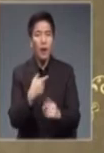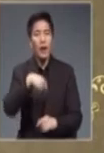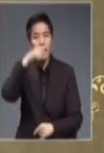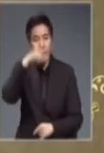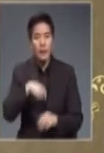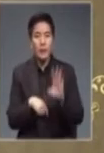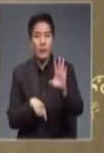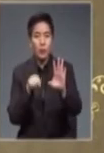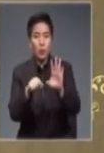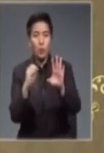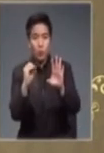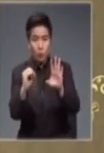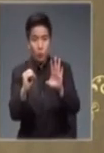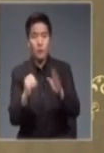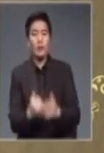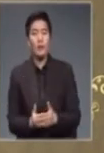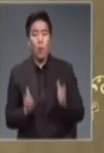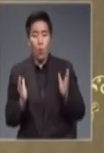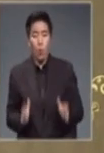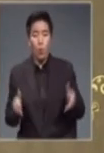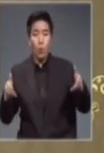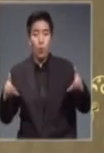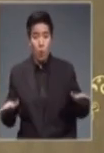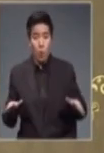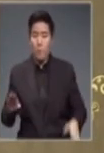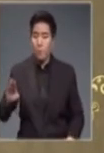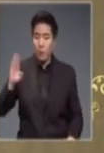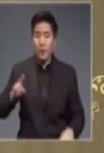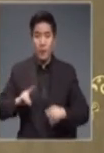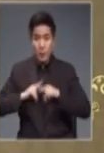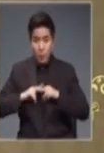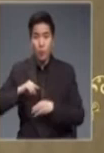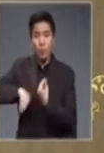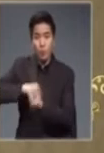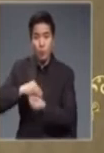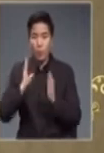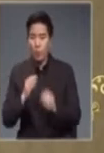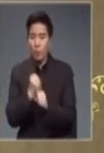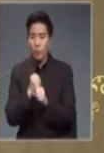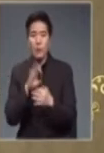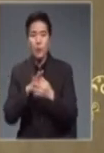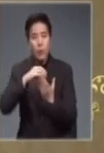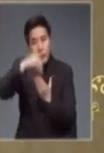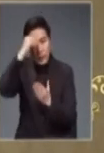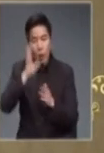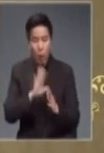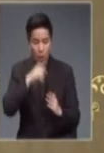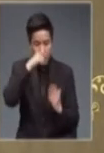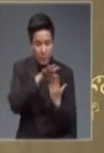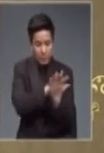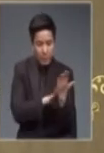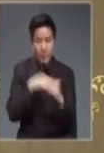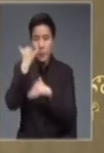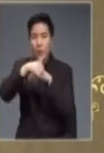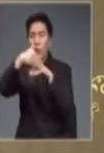ขในวันนี้นะครับแต่นี่คือสิ่งที่รัฐบาลนี้กำลังทำกำลังวางรากฐานกำลังเริ่มวางยุทธศาสตร์ระดับชาติระดับนโยบายเพื่อให้เป็นเ